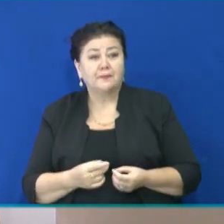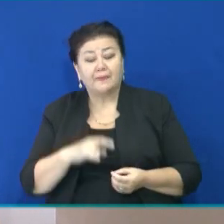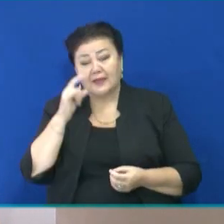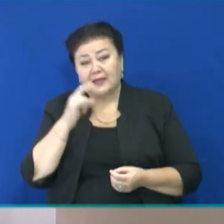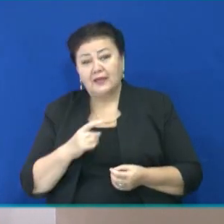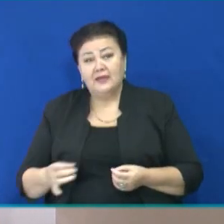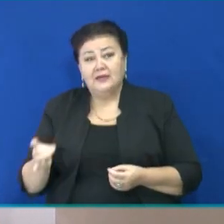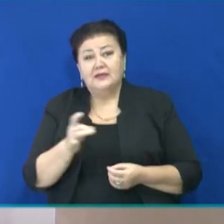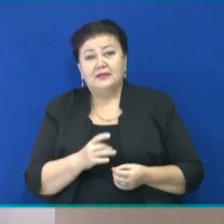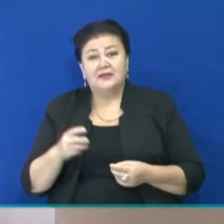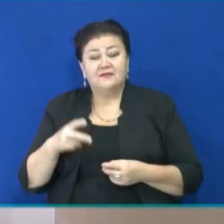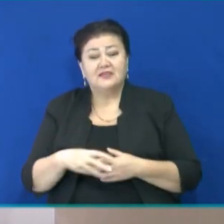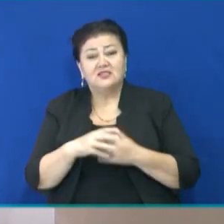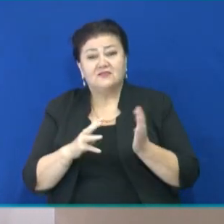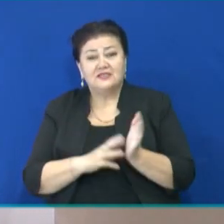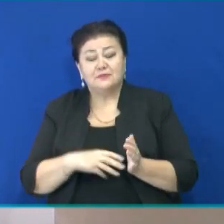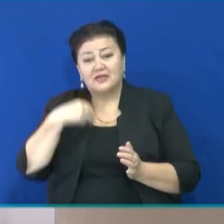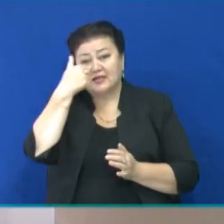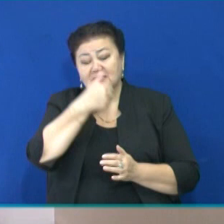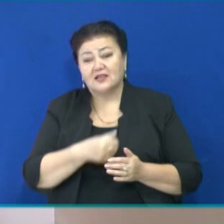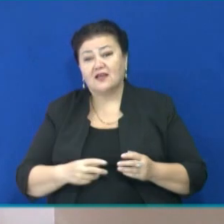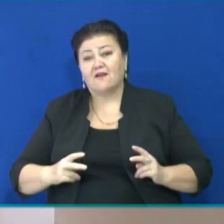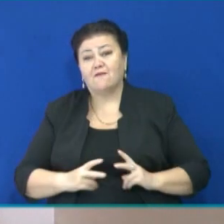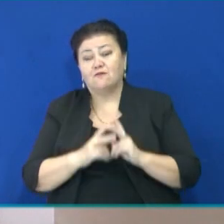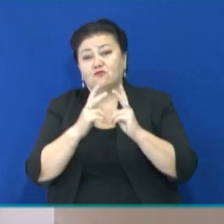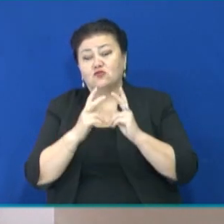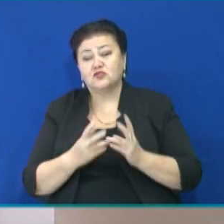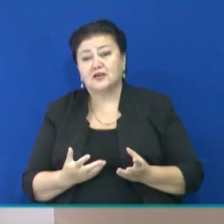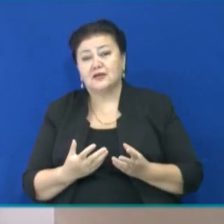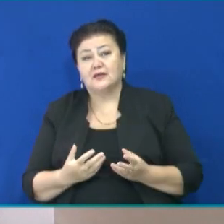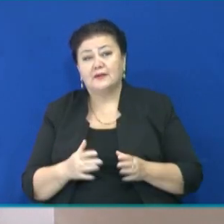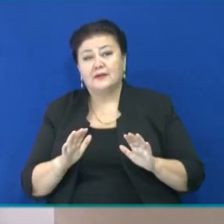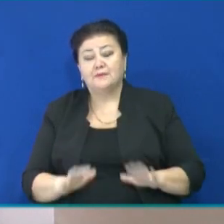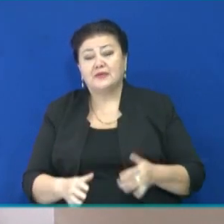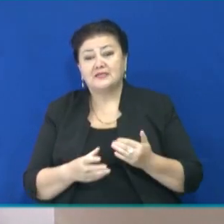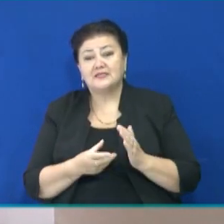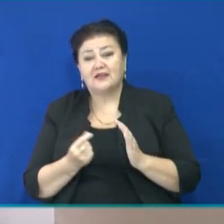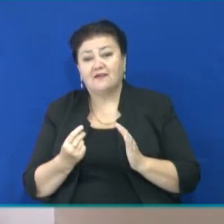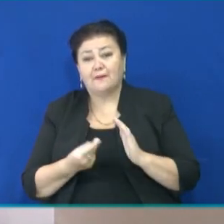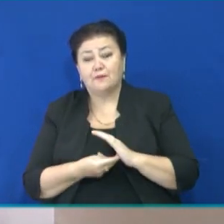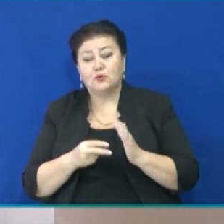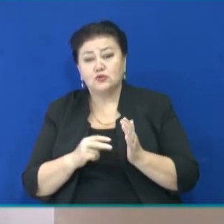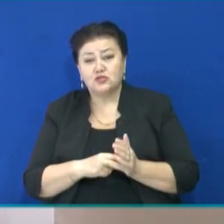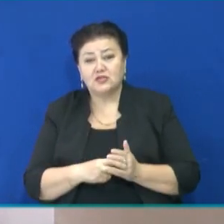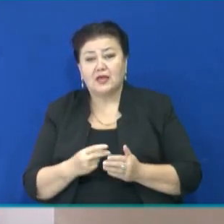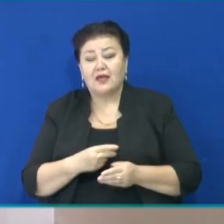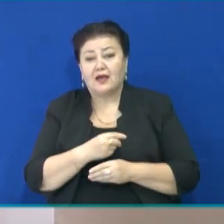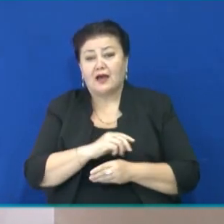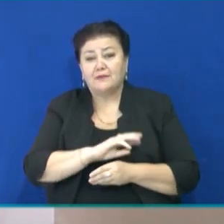негізінде 2018 жылдан бастап жоғары оқу орындарына жергілікті бюджеттен мемлекеттік грант